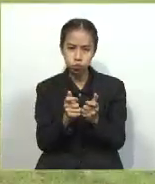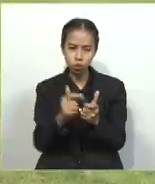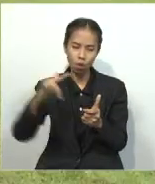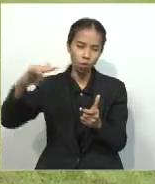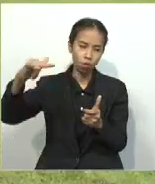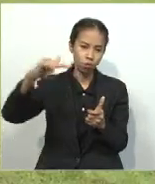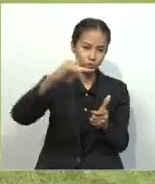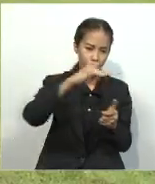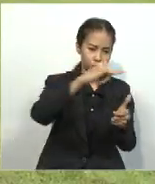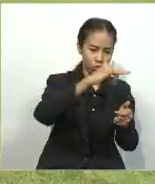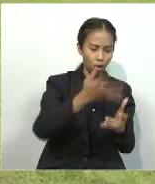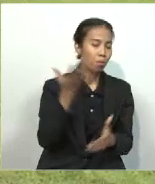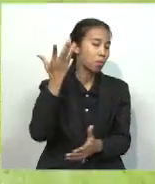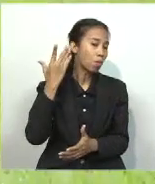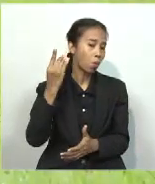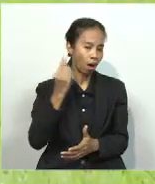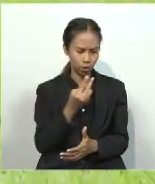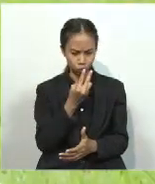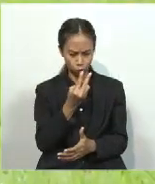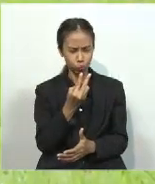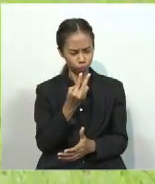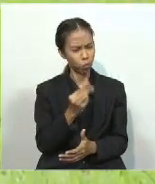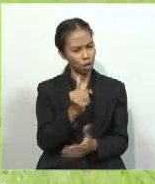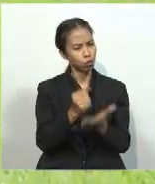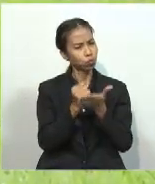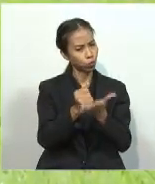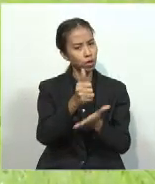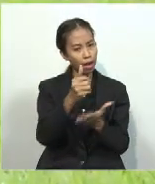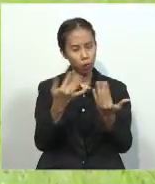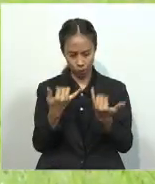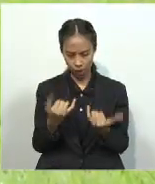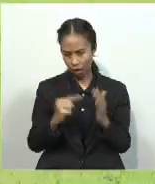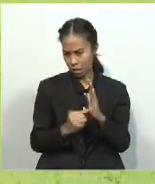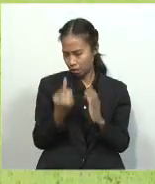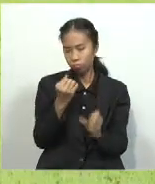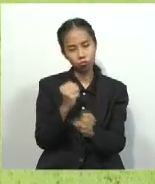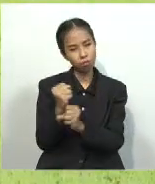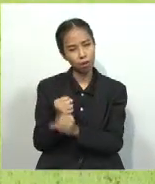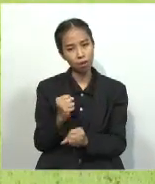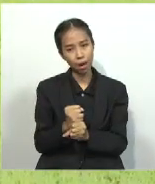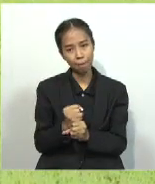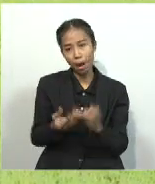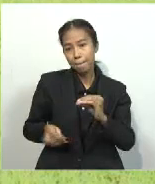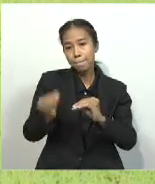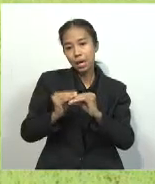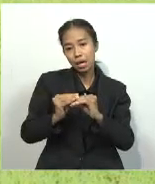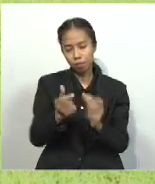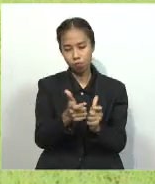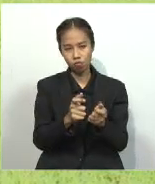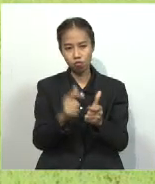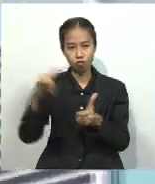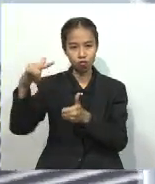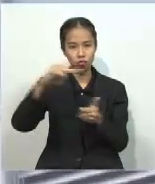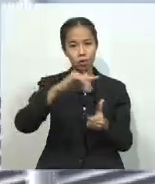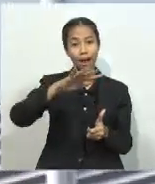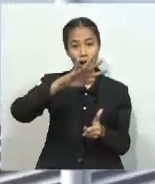ากาศเมื่อวานนี้เห็นผลเท่าที่ควรครับวันนี้ก็เลยเพิ่มประสิทธิภาพให้ครอบคลุมใน3ระดับนะครับโดยใช้โดรน5ตัวเนี่ยนะฮะบิน